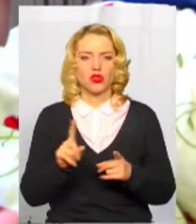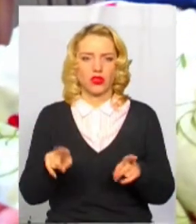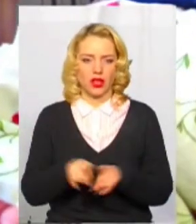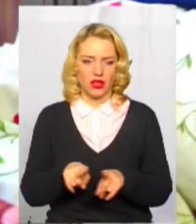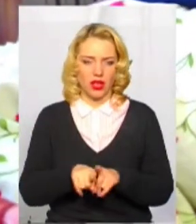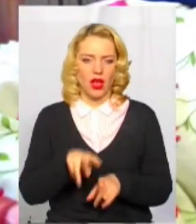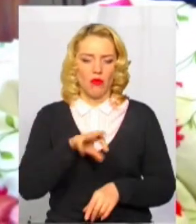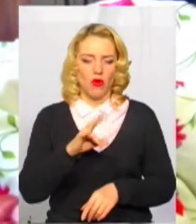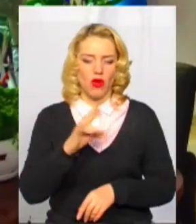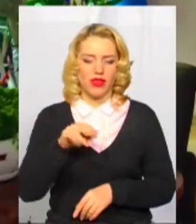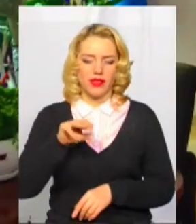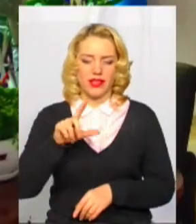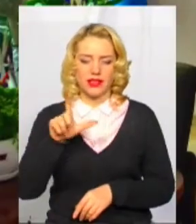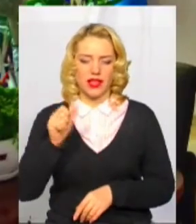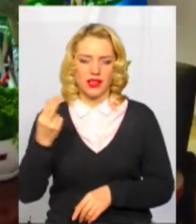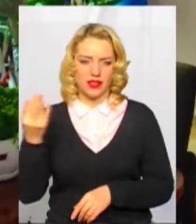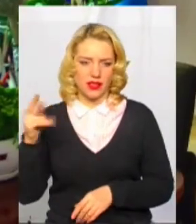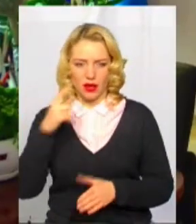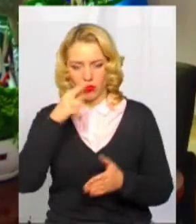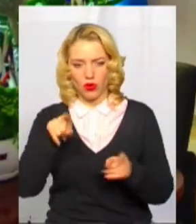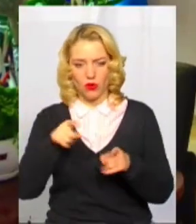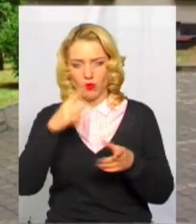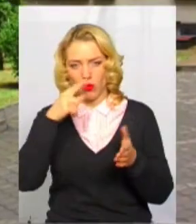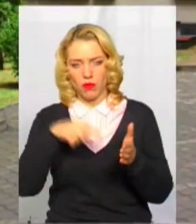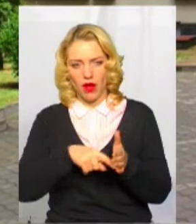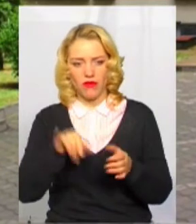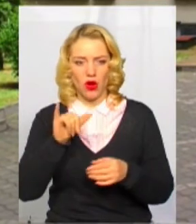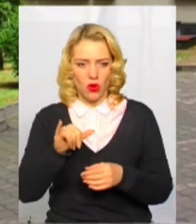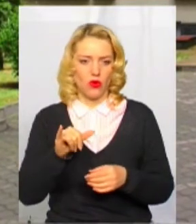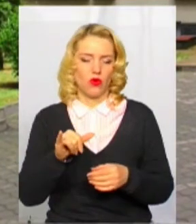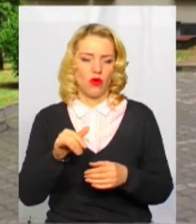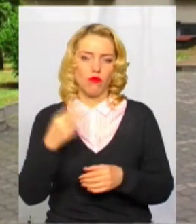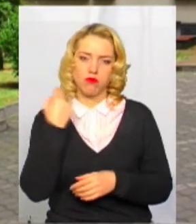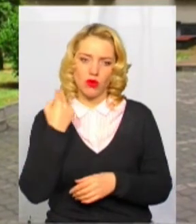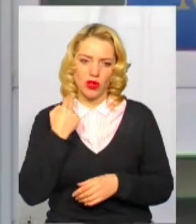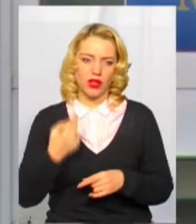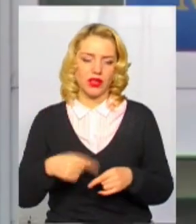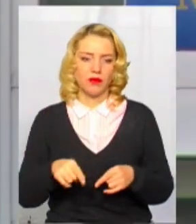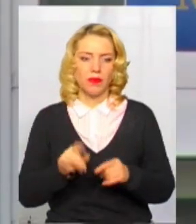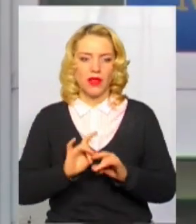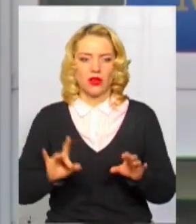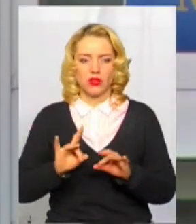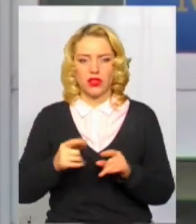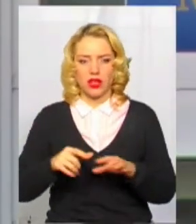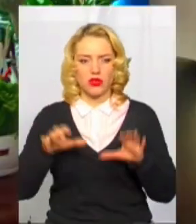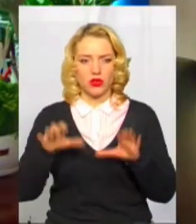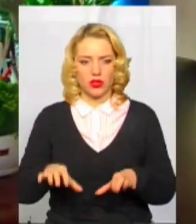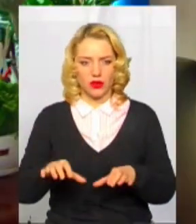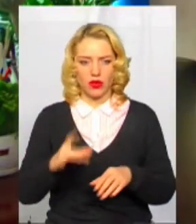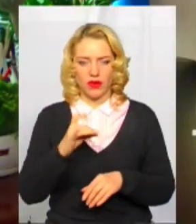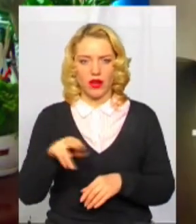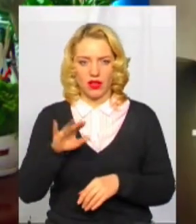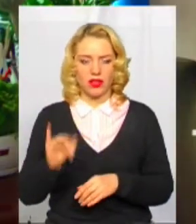й потрапив у боргову яму, каже Ніла Островська, голова Красилівської міської тергромади, до якої входить село Чернелівка.